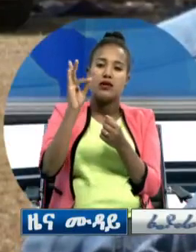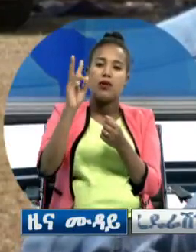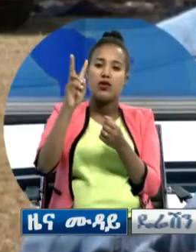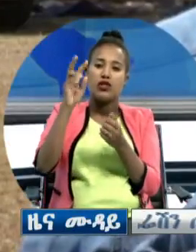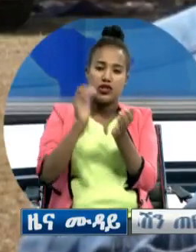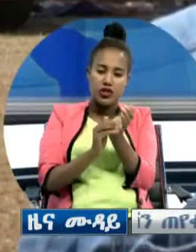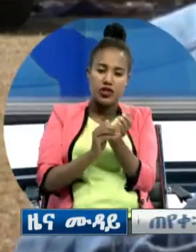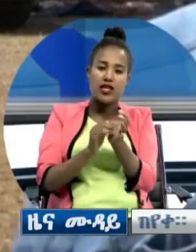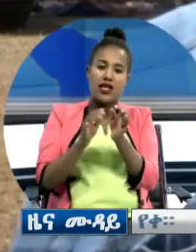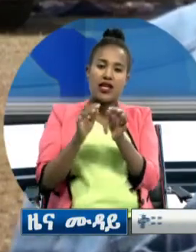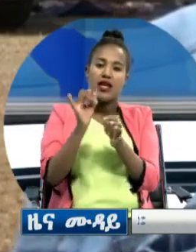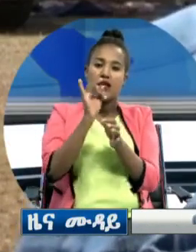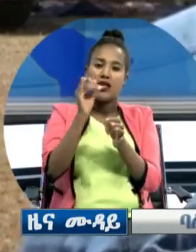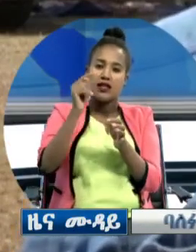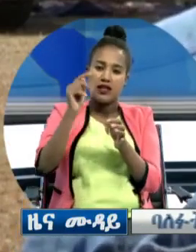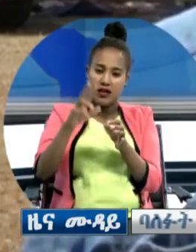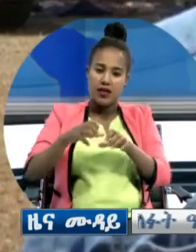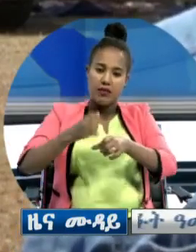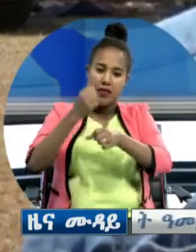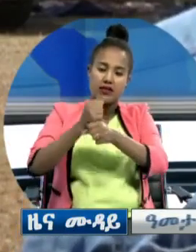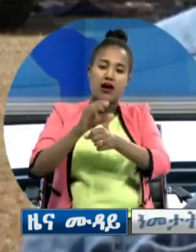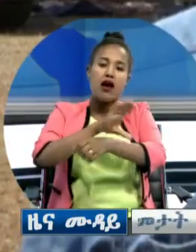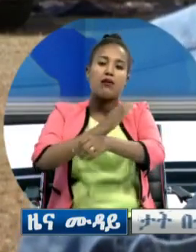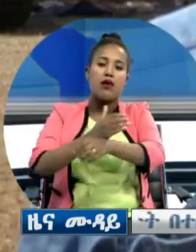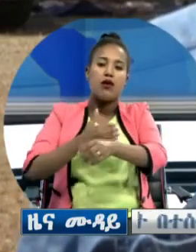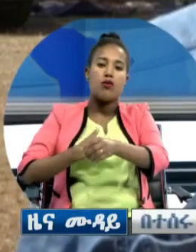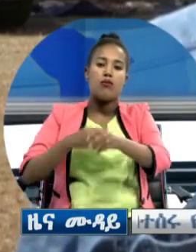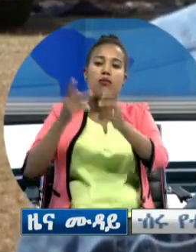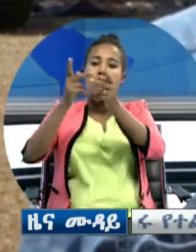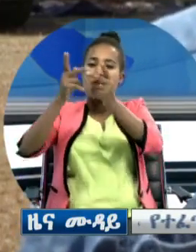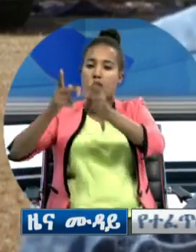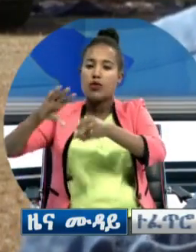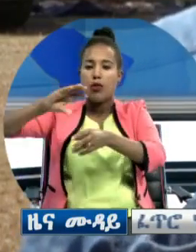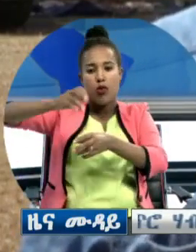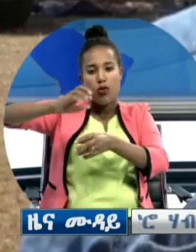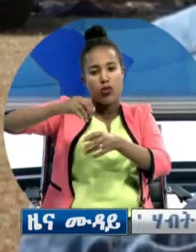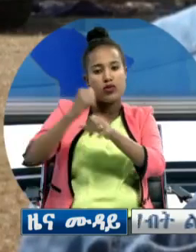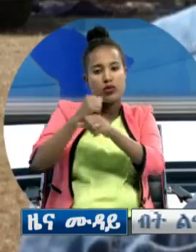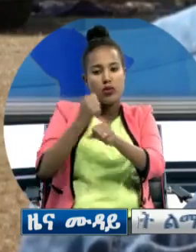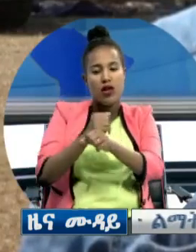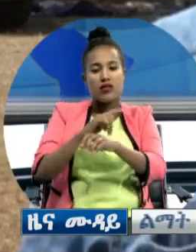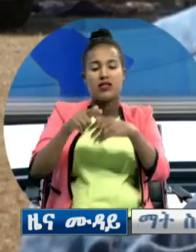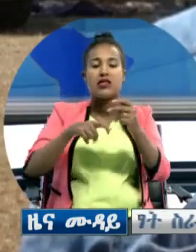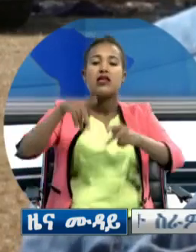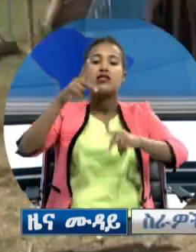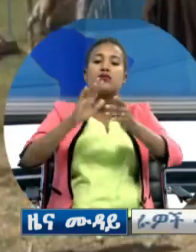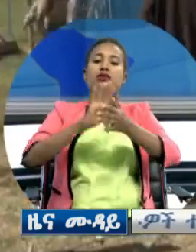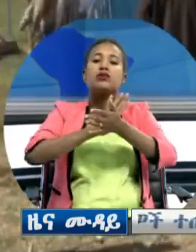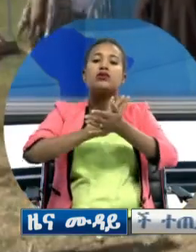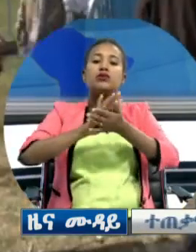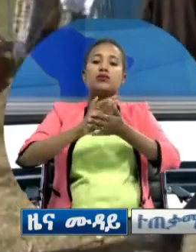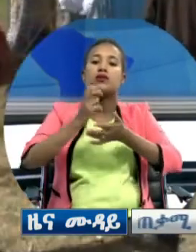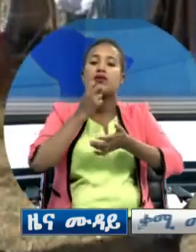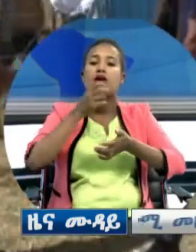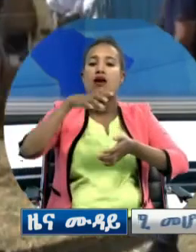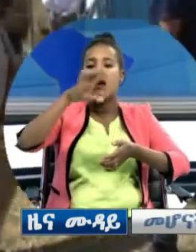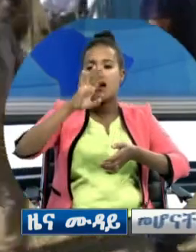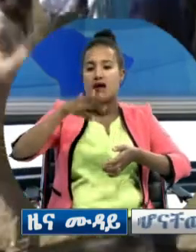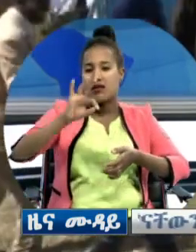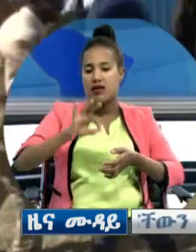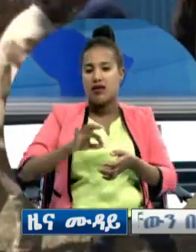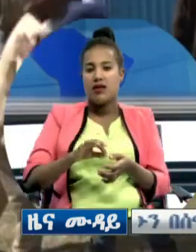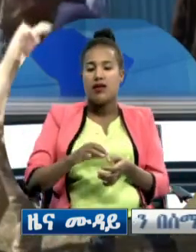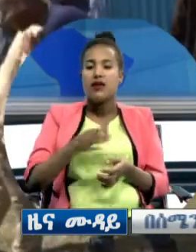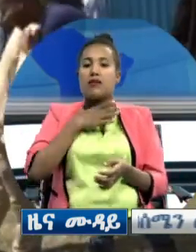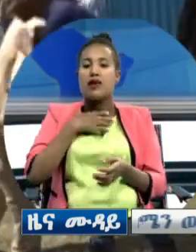አቅም አለው። በየቦታው ቦኖች ተሰርተዋል። ስለዚህ ህዝቡ ንጹህ መጠጥ ውሃ ያገኛል። የአማራ ክልል ውሃ መስኖና